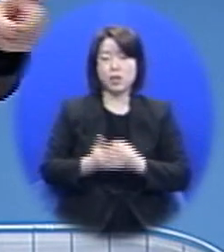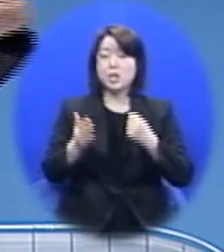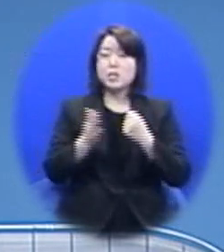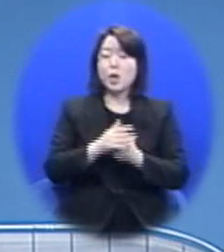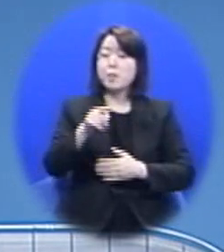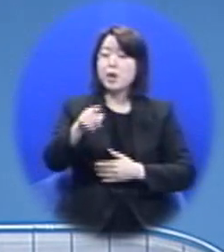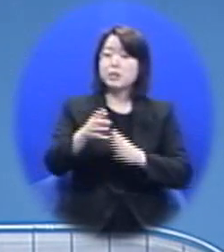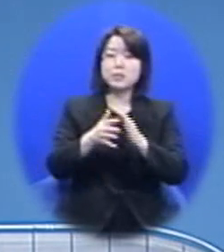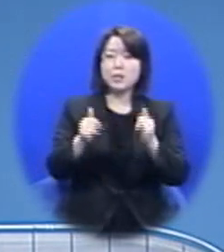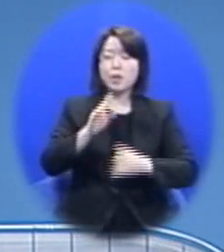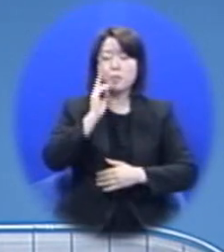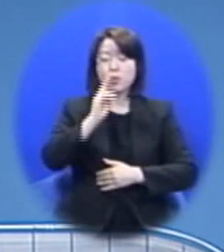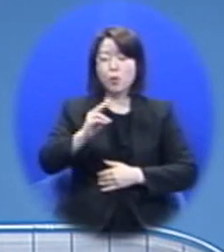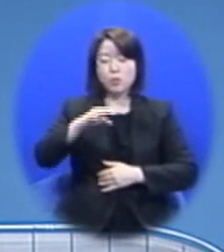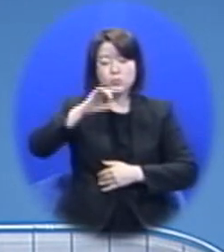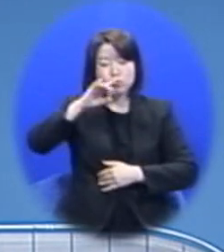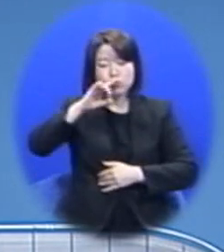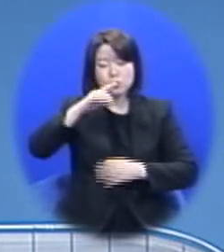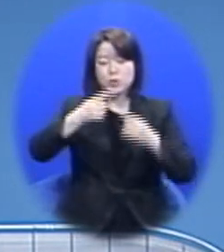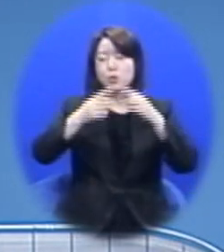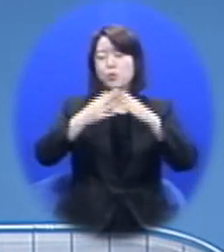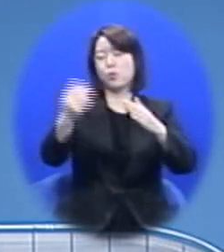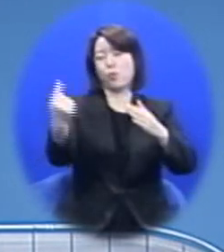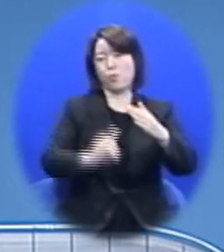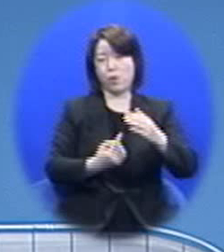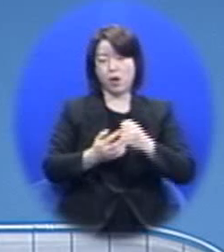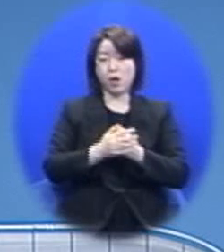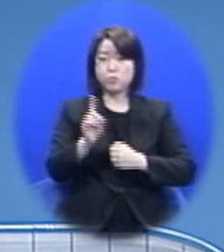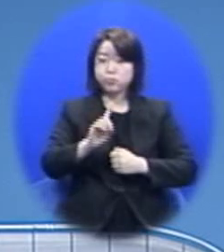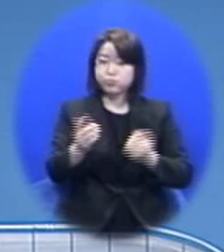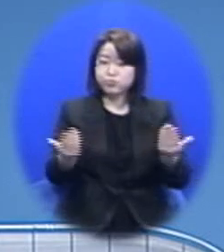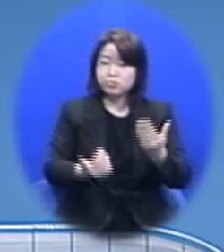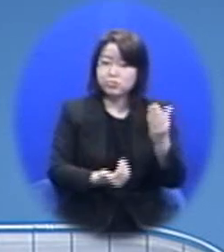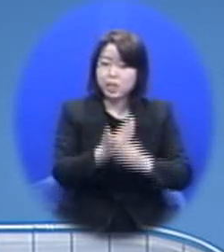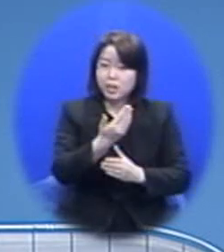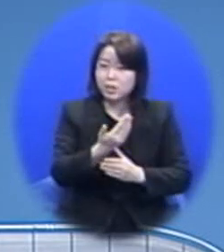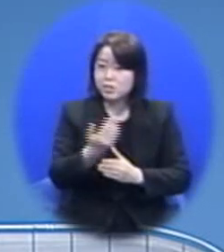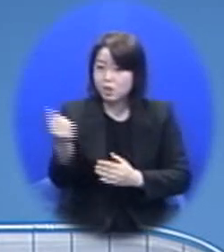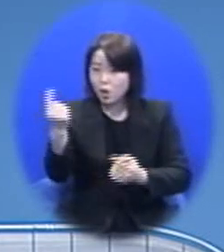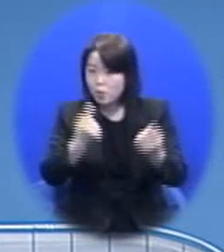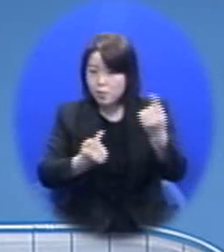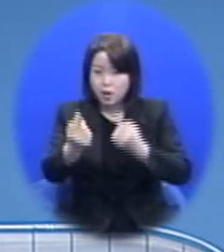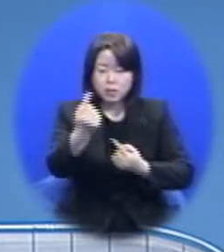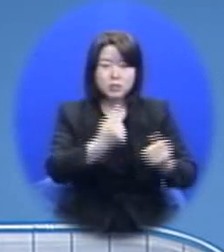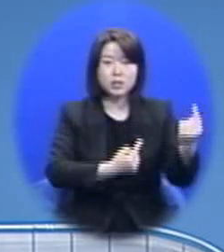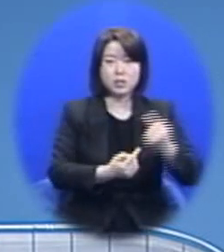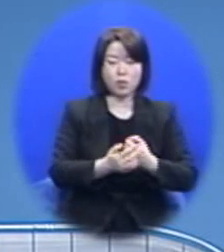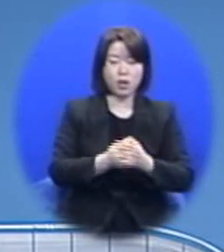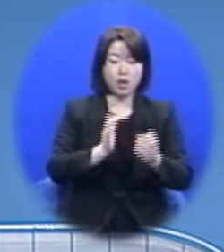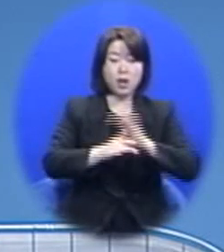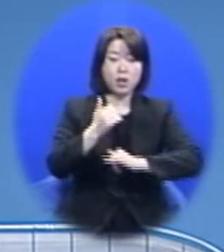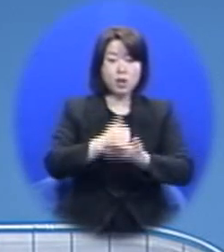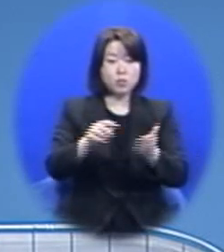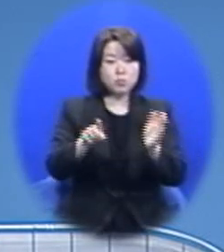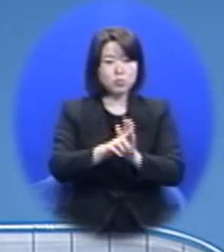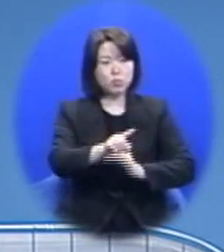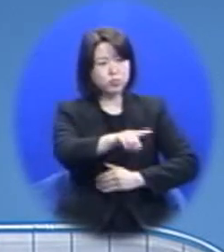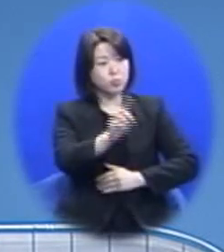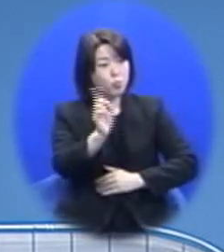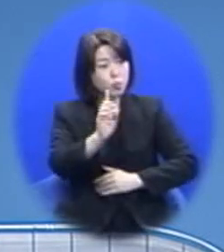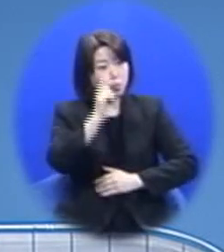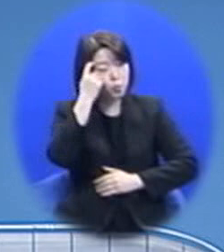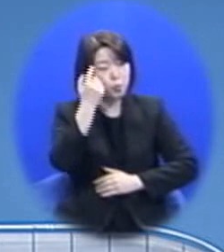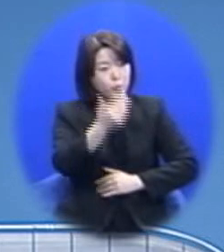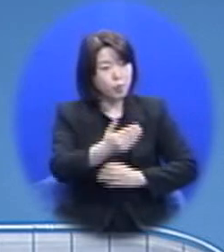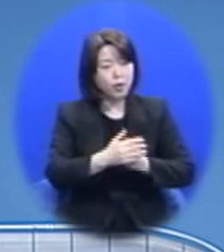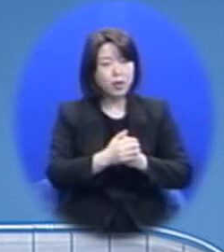사람들이 너무 궁금해서 교회를 와봤다니까. 무슨 일이 일어나는지 도대체. 근데 도대체 예수 믿는 사람들이 왜 저러는 거야?